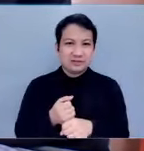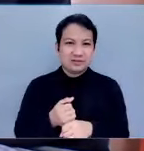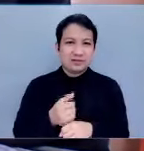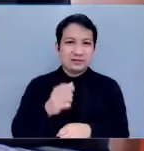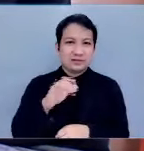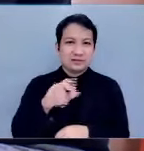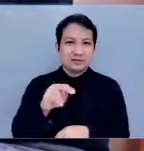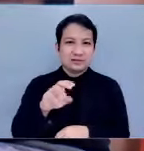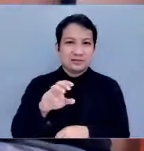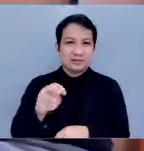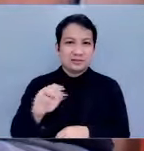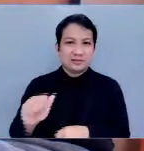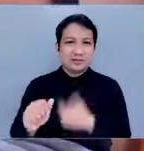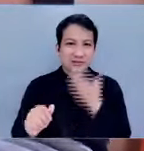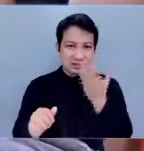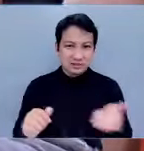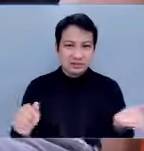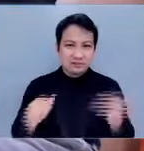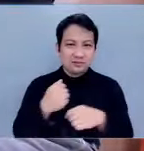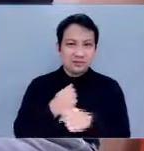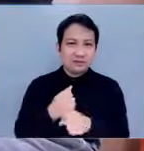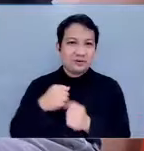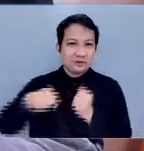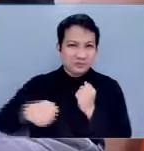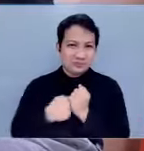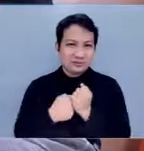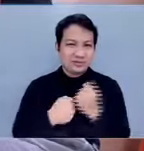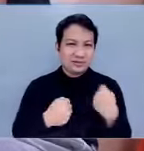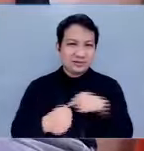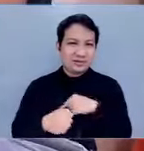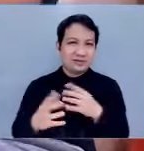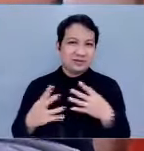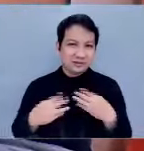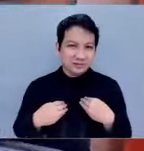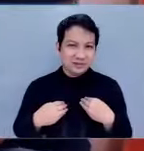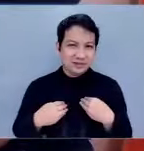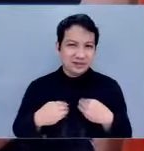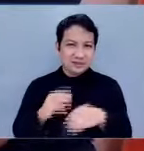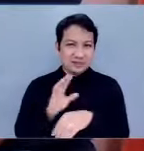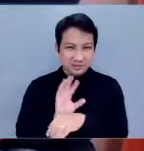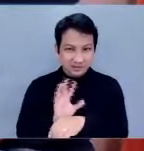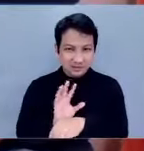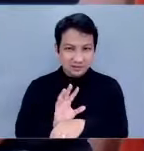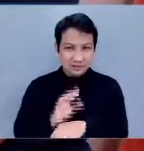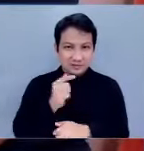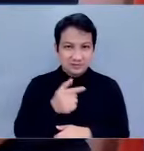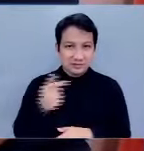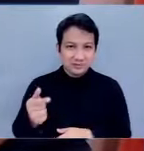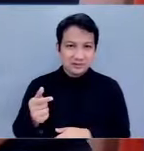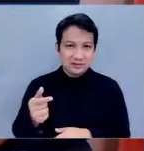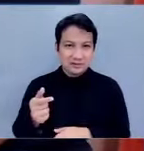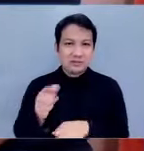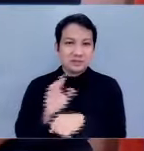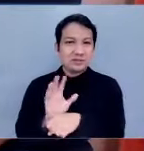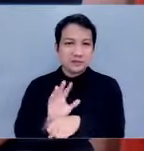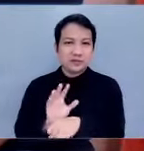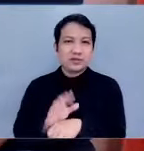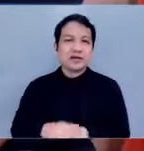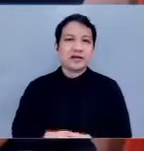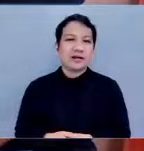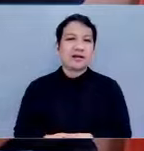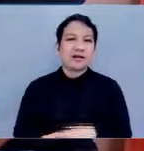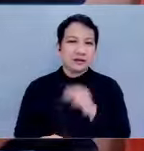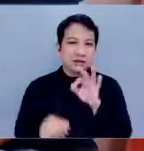Create Cinema para sa lahat ng suporta na tinanggap namin dito sa pelikulang Gigi the Movie. Hindi lang po ito pang pamilya,